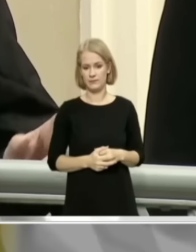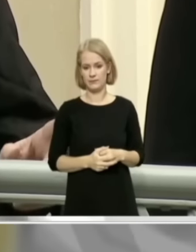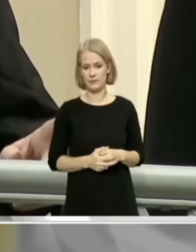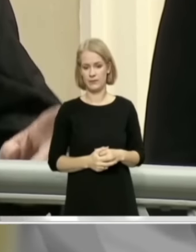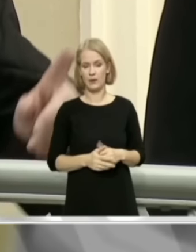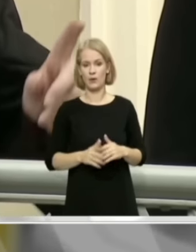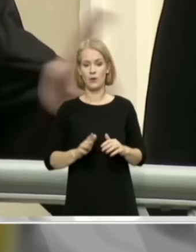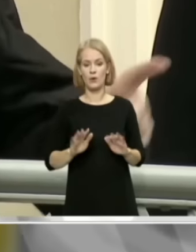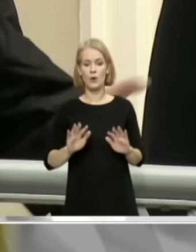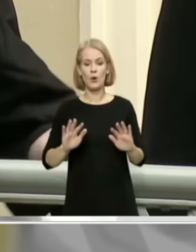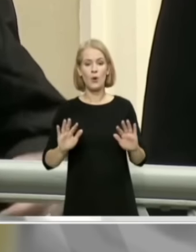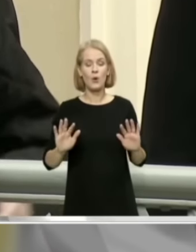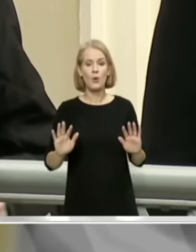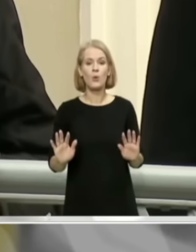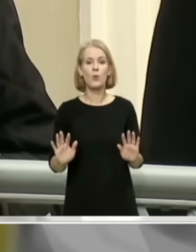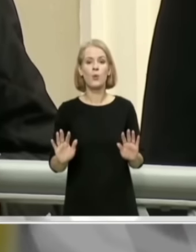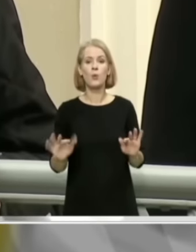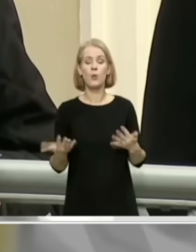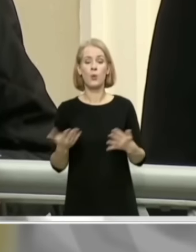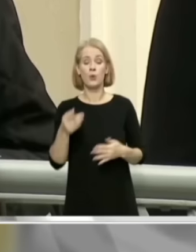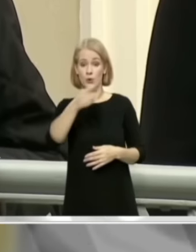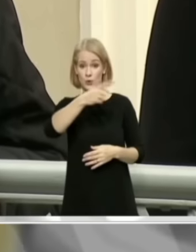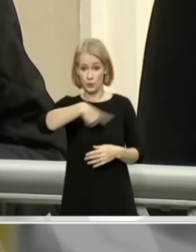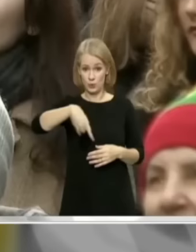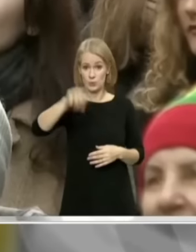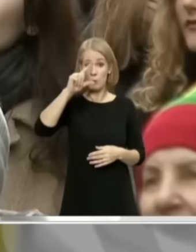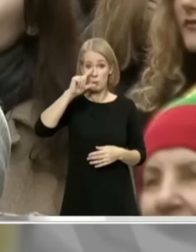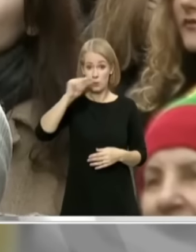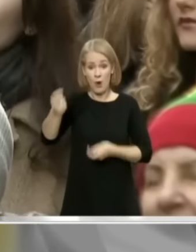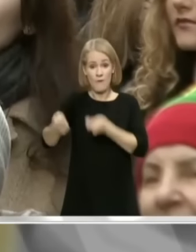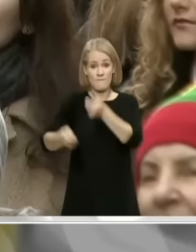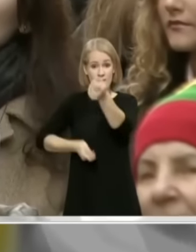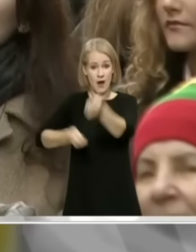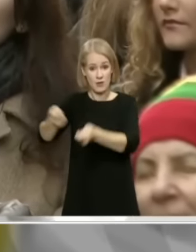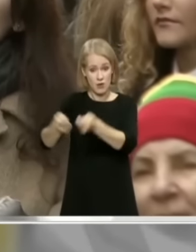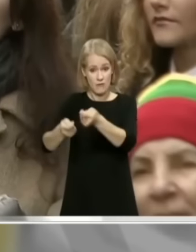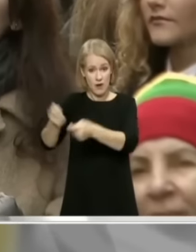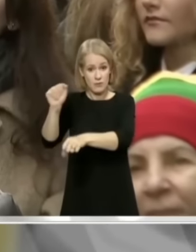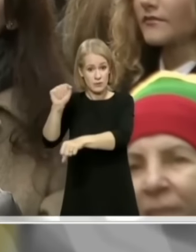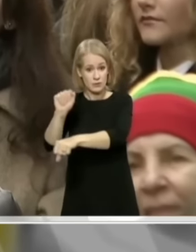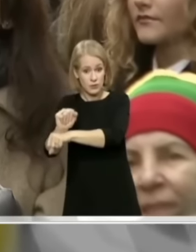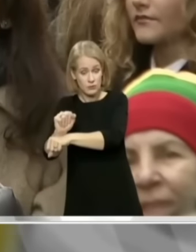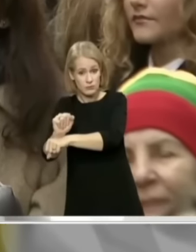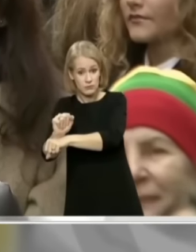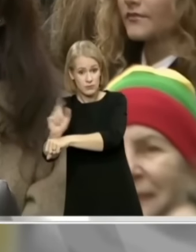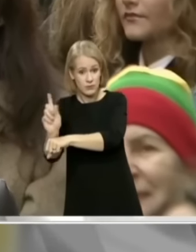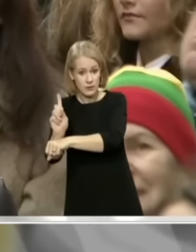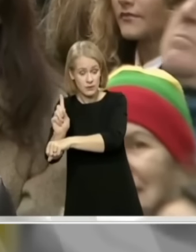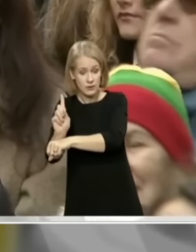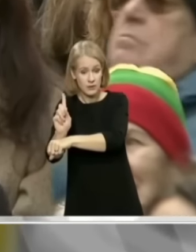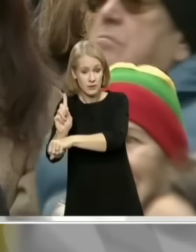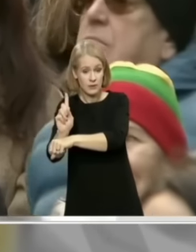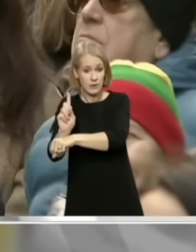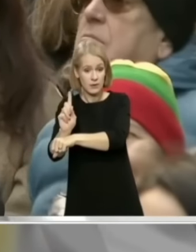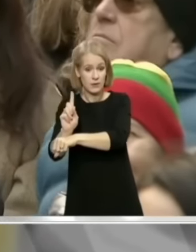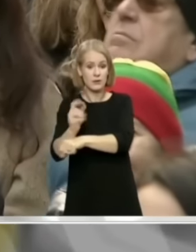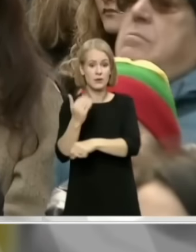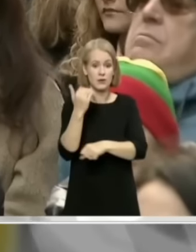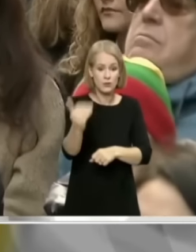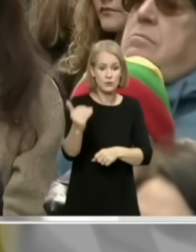jūs putinizmą, tai hitlerininkai, putininkai išraus jūs,